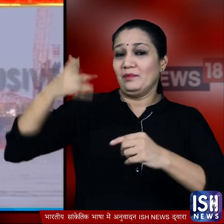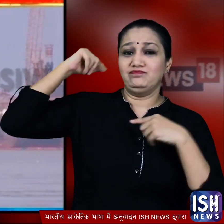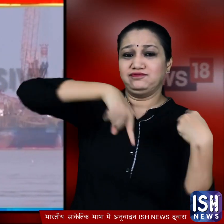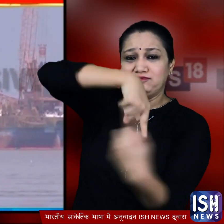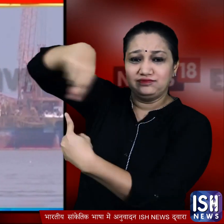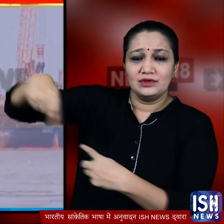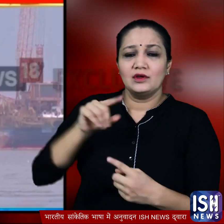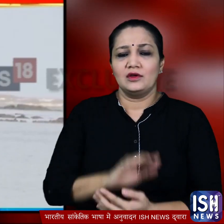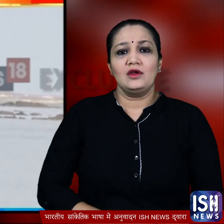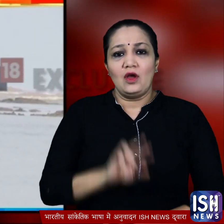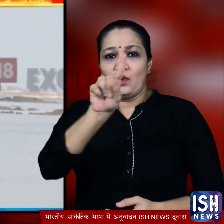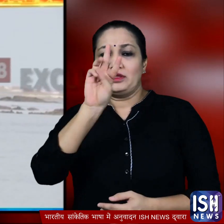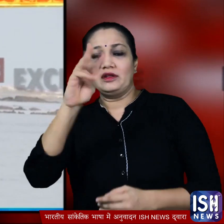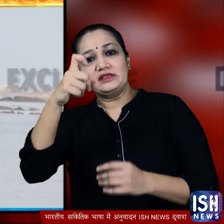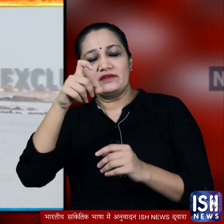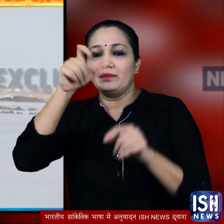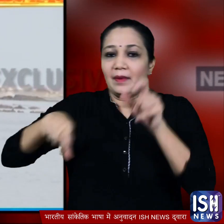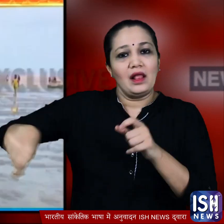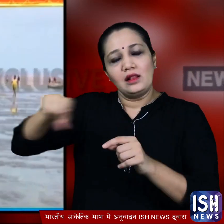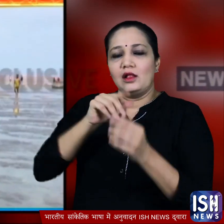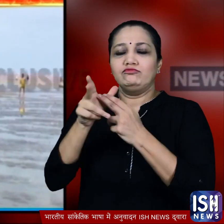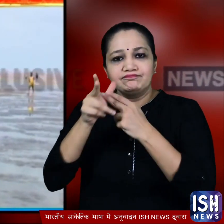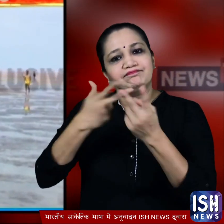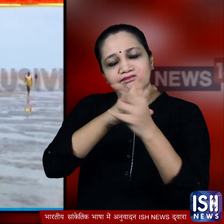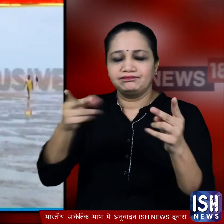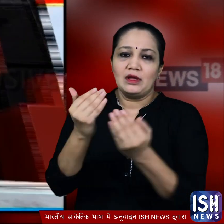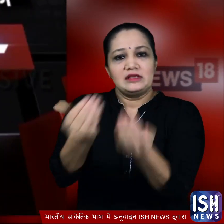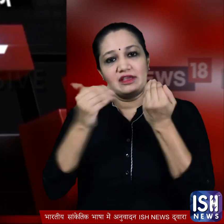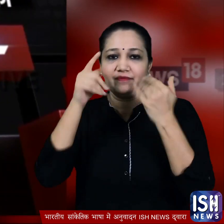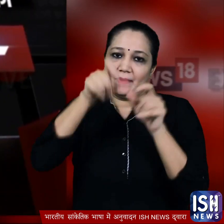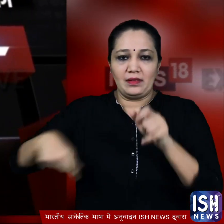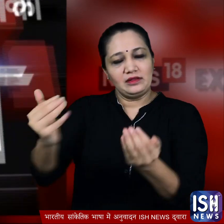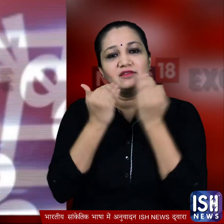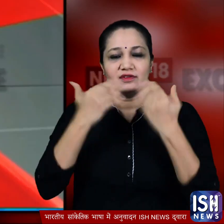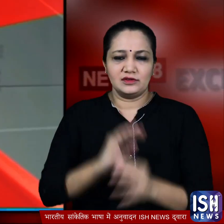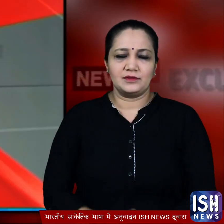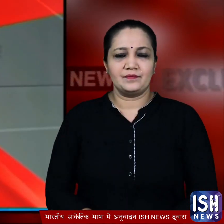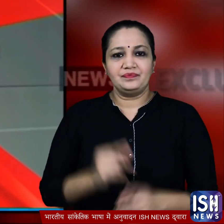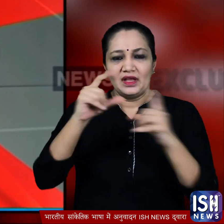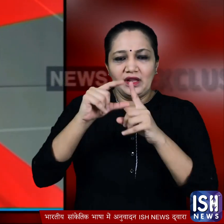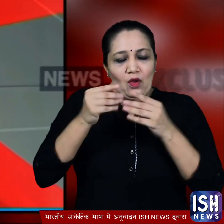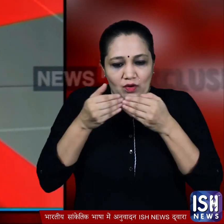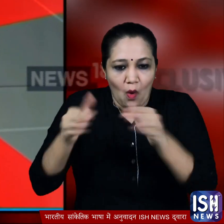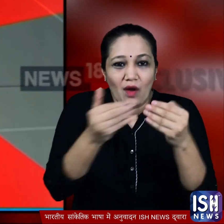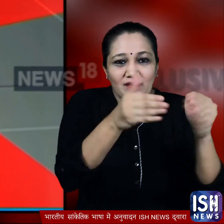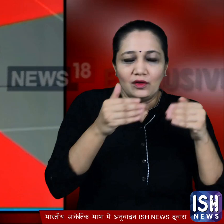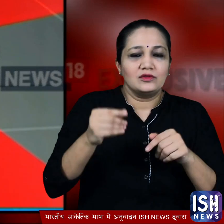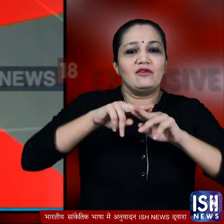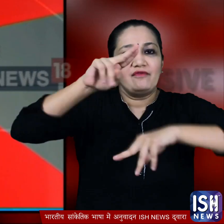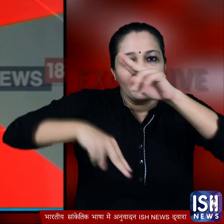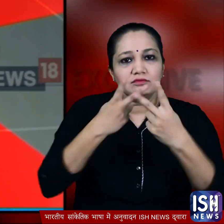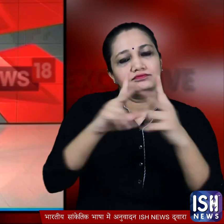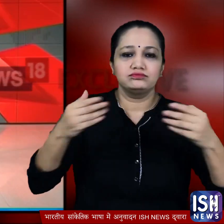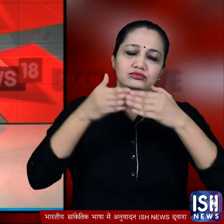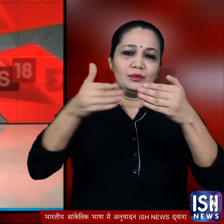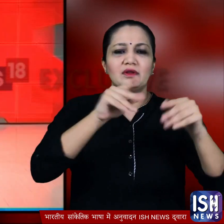जहाज पर 137 लोग सवार थे, जिन्हें कोस्ट गार्ड और नौसेना ने सुरक्षित बचा लिया था। दिल्ली में अनलॉक प्रक्रिया के तहत फैक्ट्रियां खुल